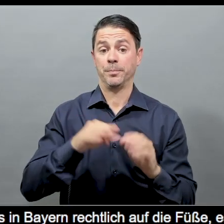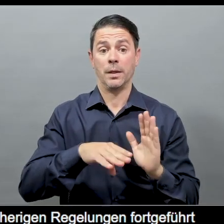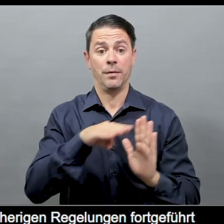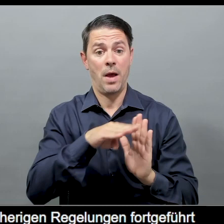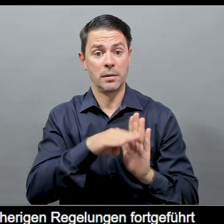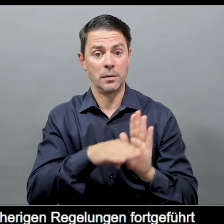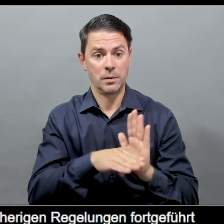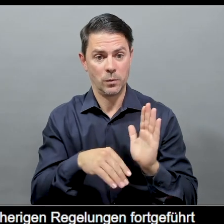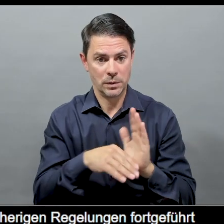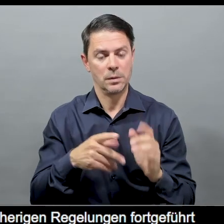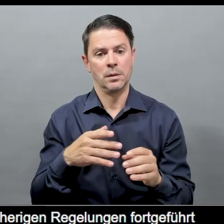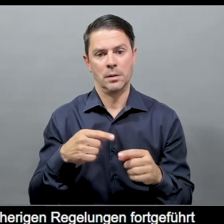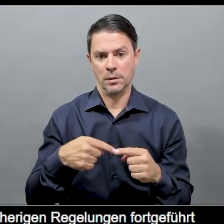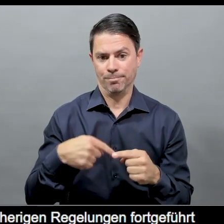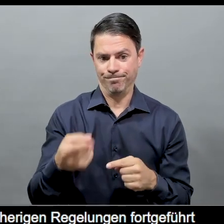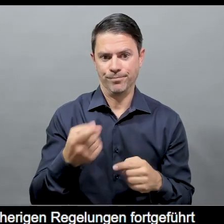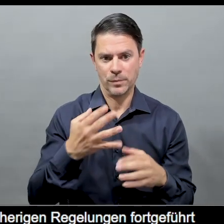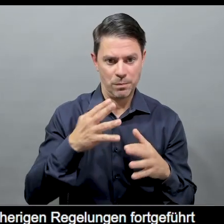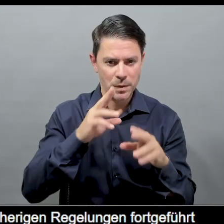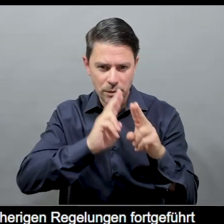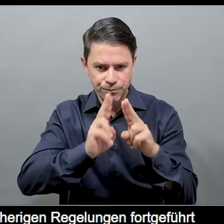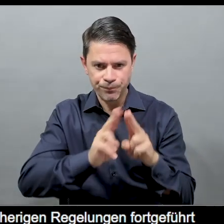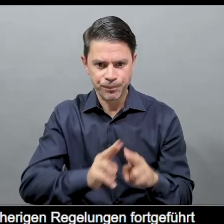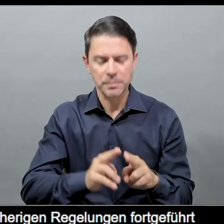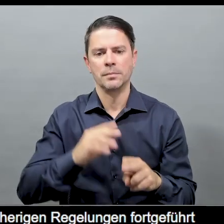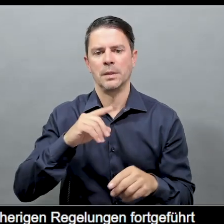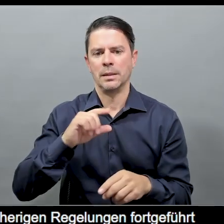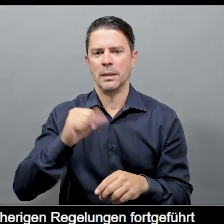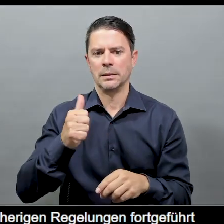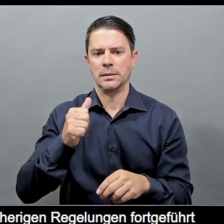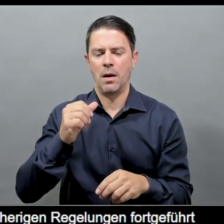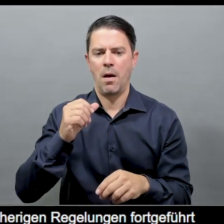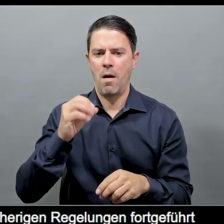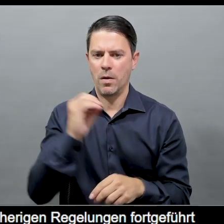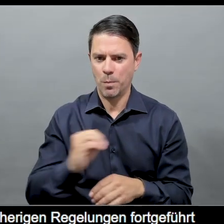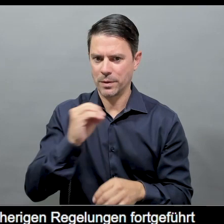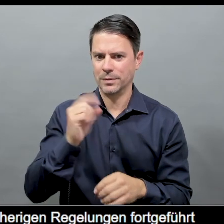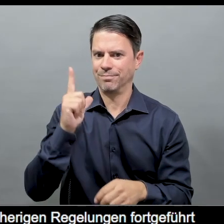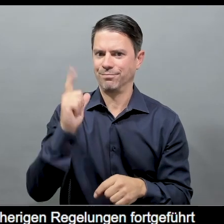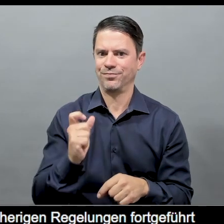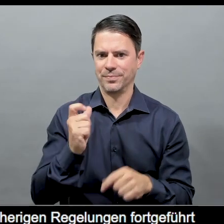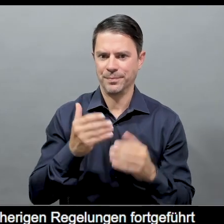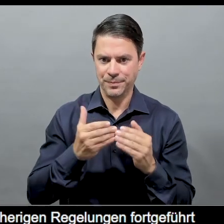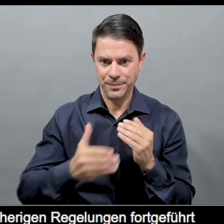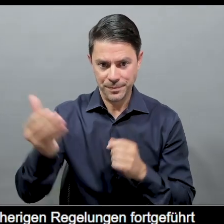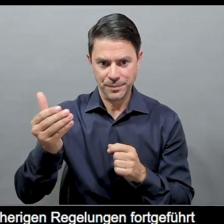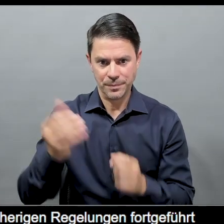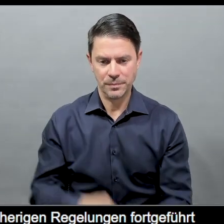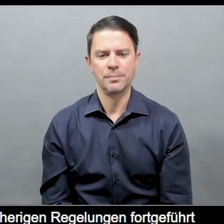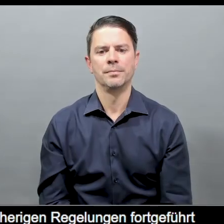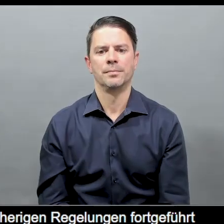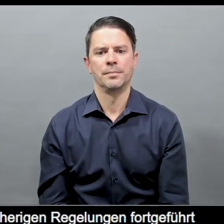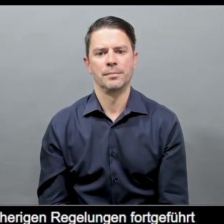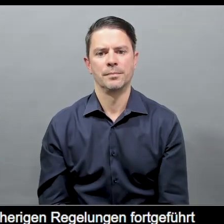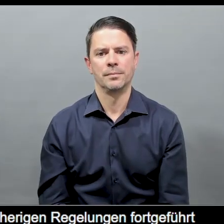vorgeschlagenen Monitoring-Maßnahmen, weil es ja ganz entscheidend ist, dass man jetzt auch in der aktuellen Lage die Weiterentwicklung der Inzidenzen